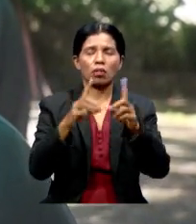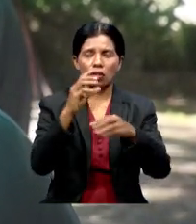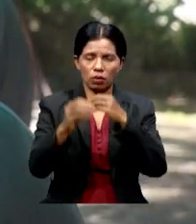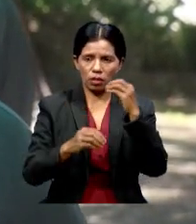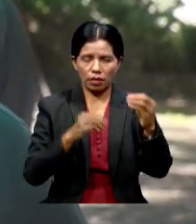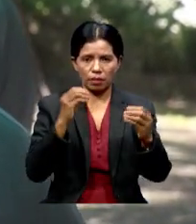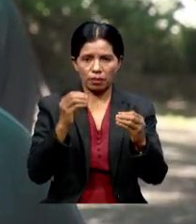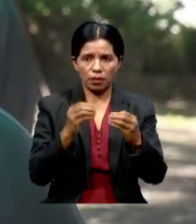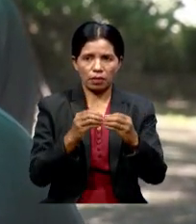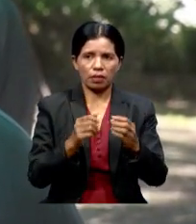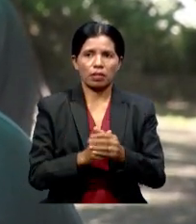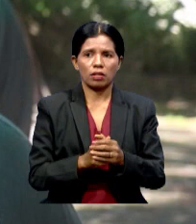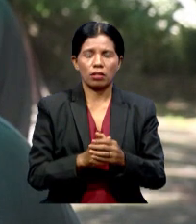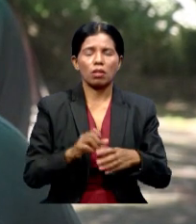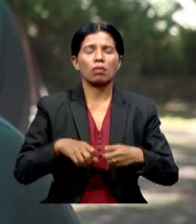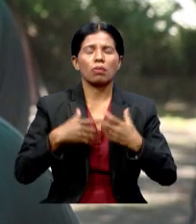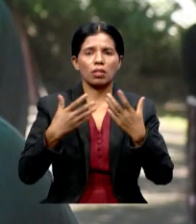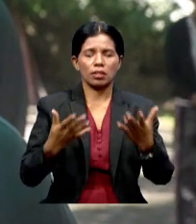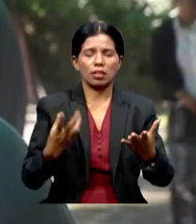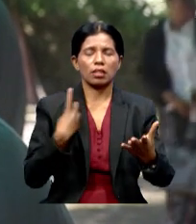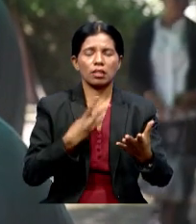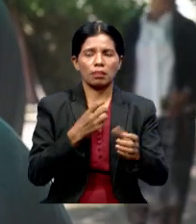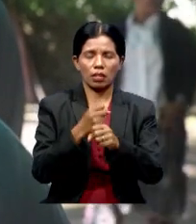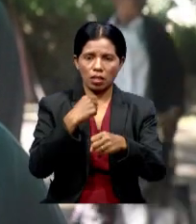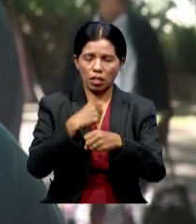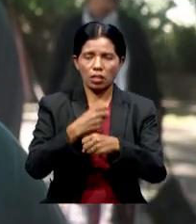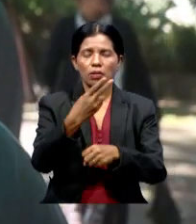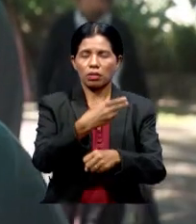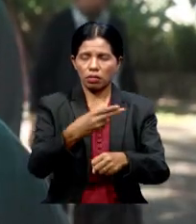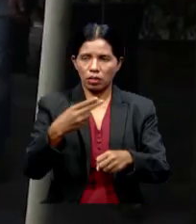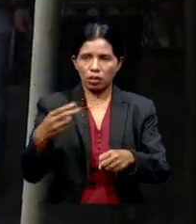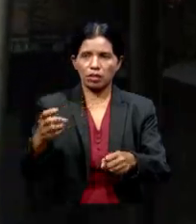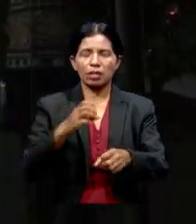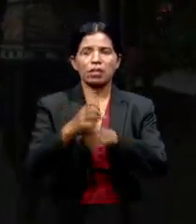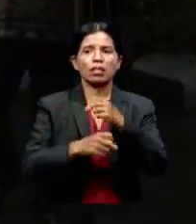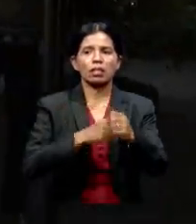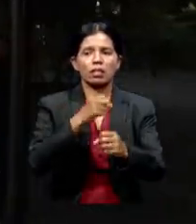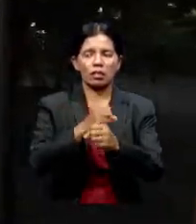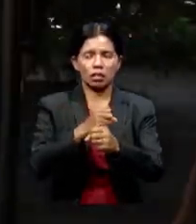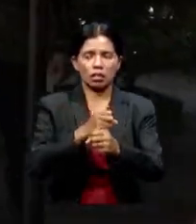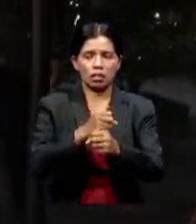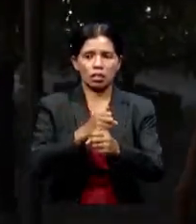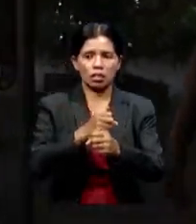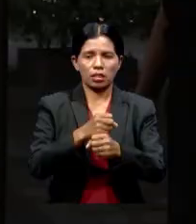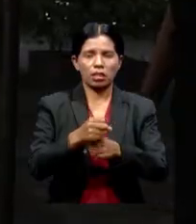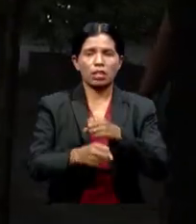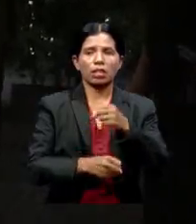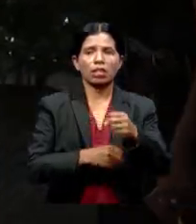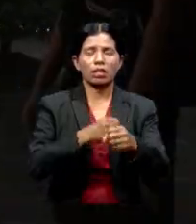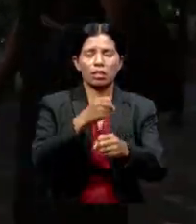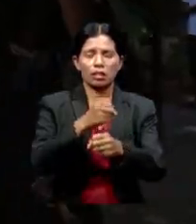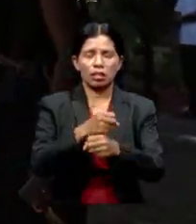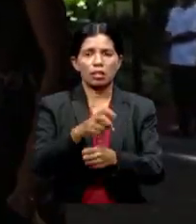bahwa peternakan menjadi kekuatan dan Indonesia satu tahun impor 22 ribu ton daging dari berbagai